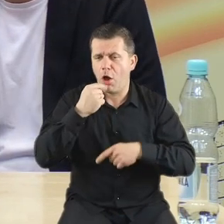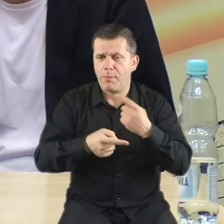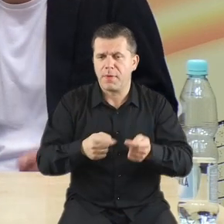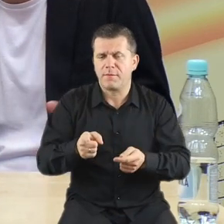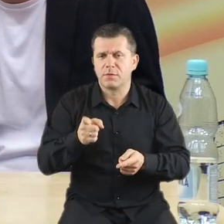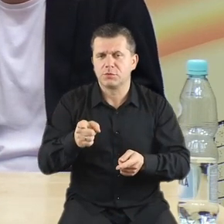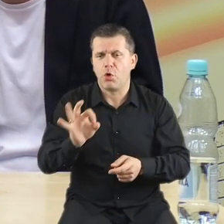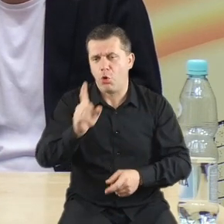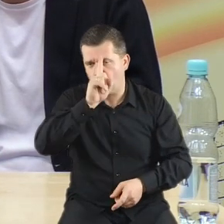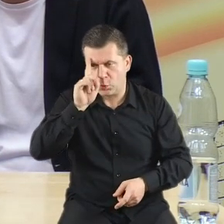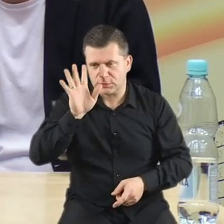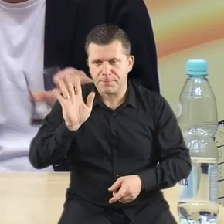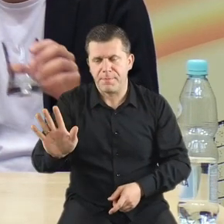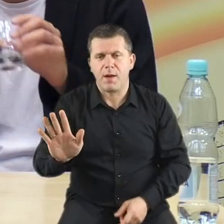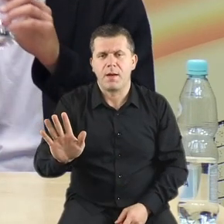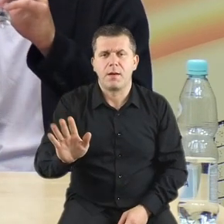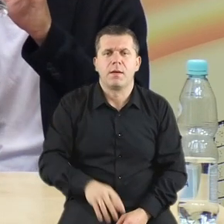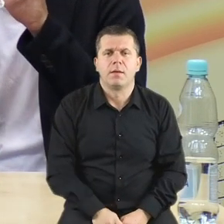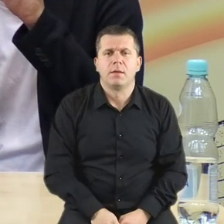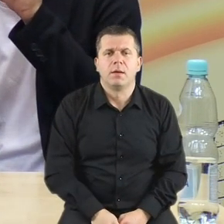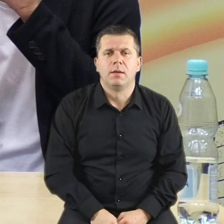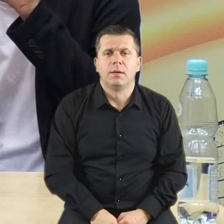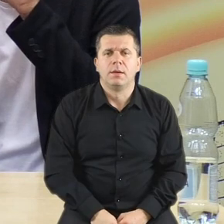o ludziach uwikłanych po prostu